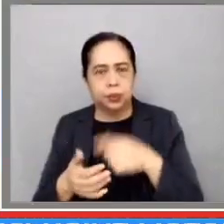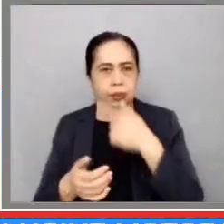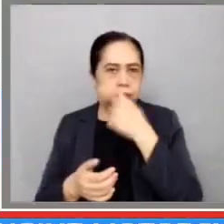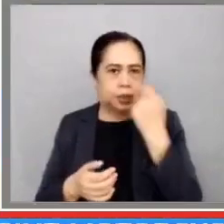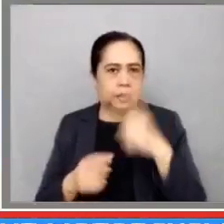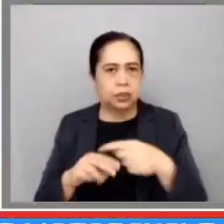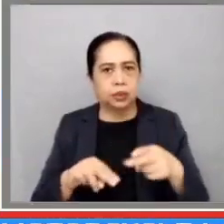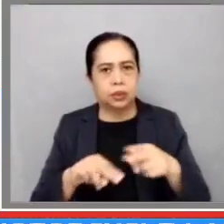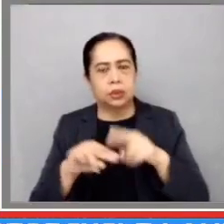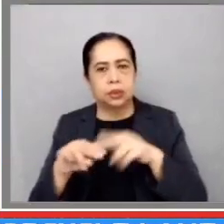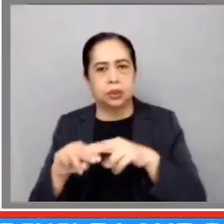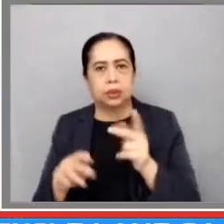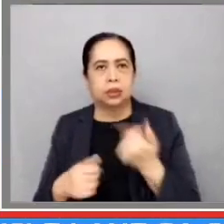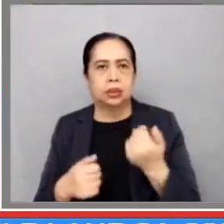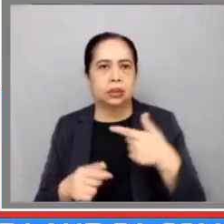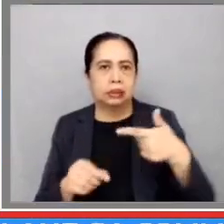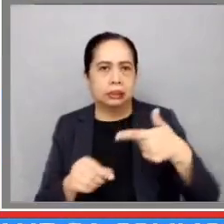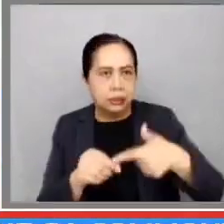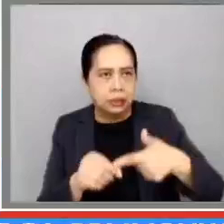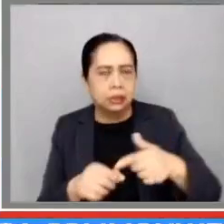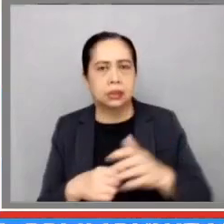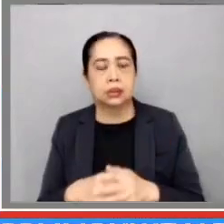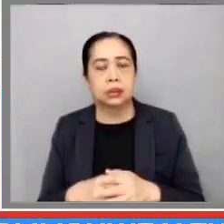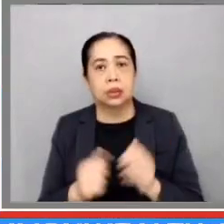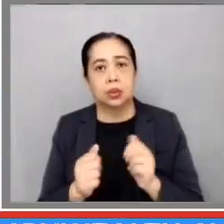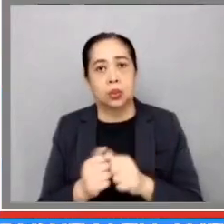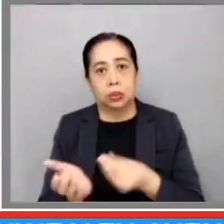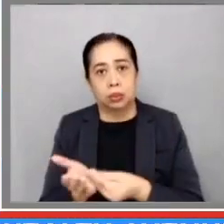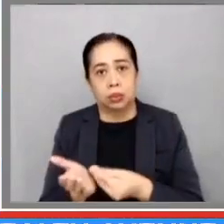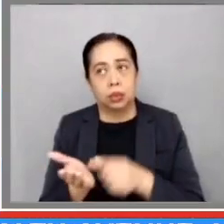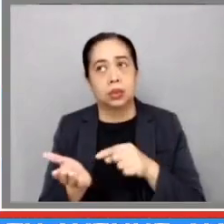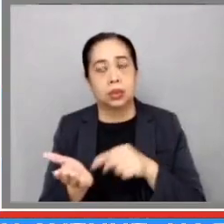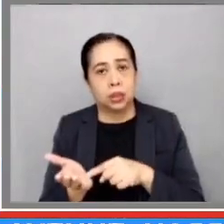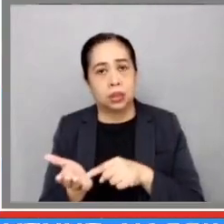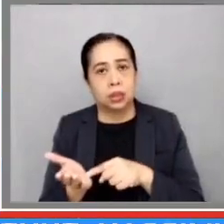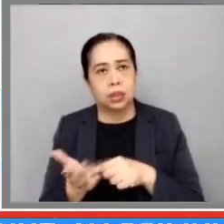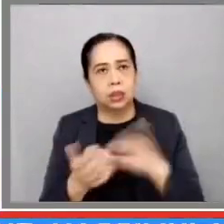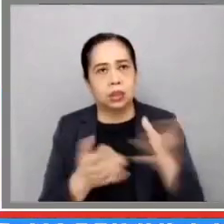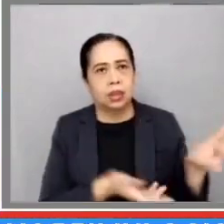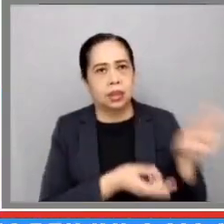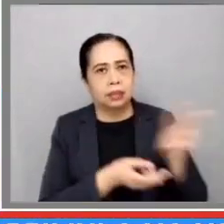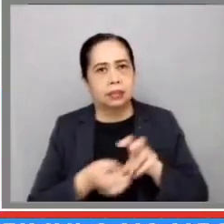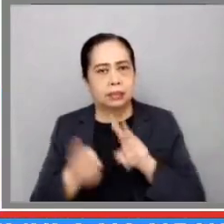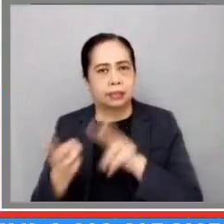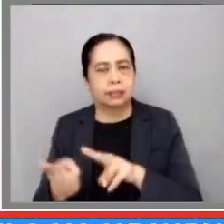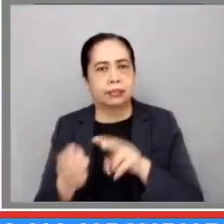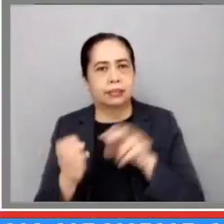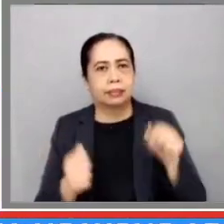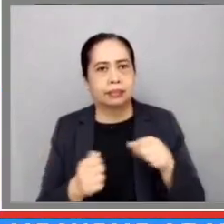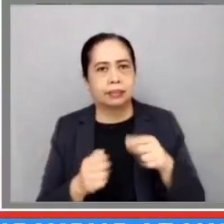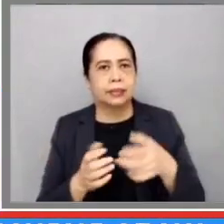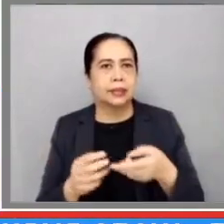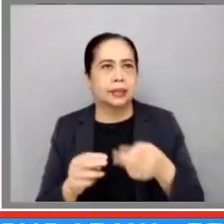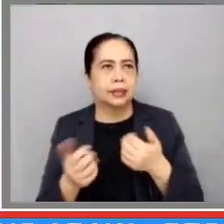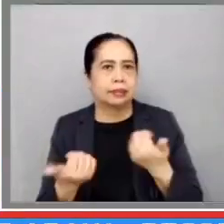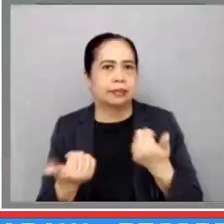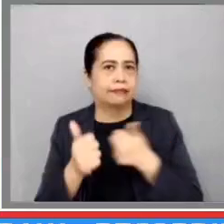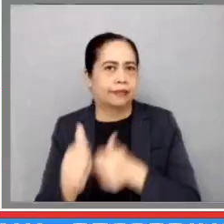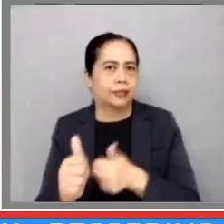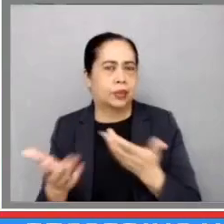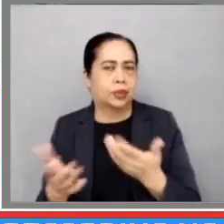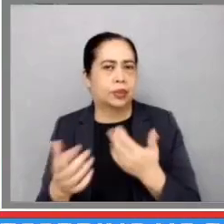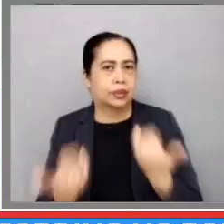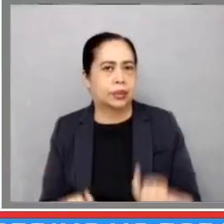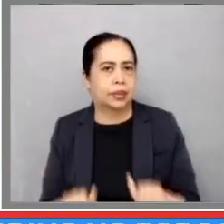pagtaas ng produktong petrolyo. With this po, inadapt lang po natin yung template na yan, in-extend lang po natin yan, at ito nga